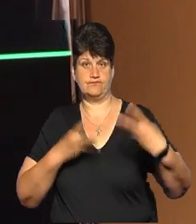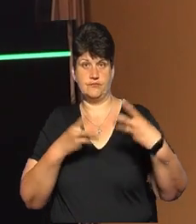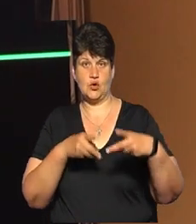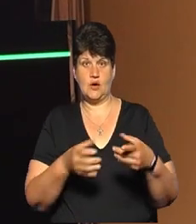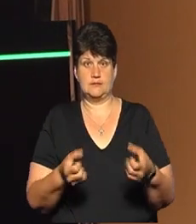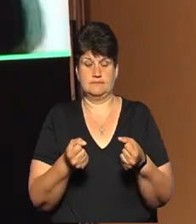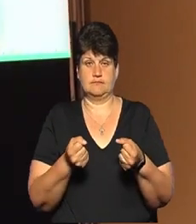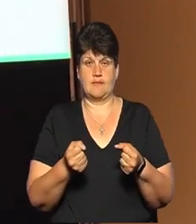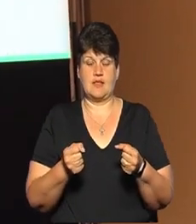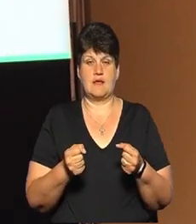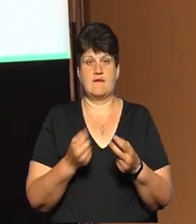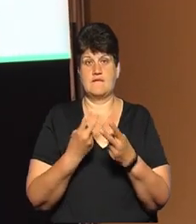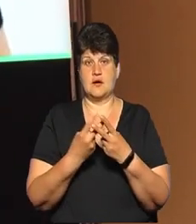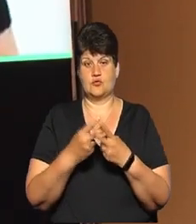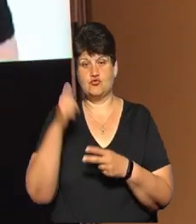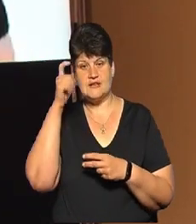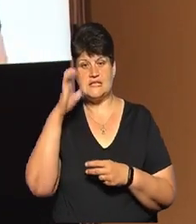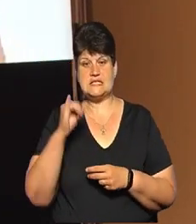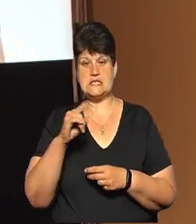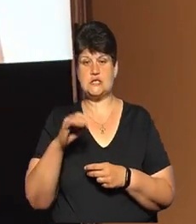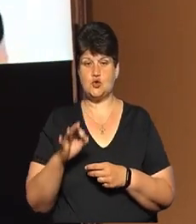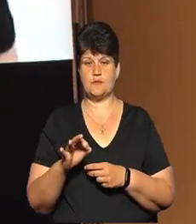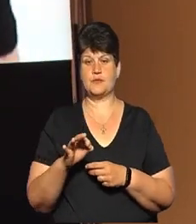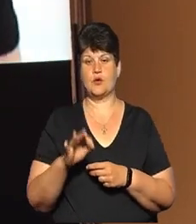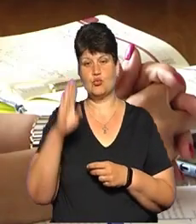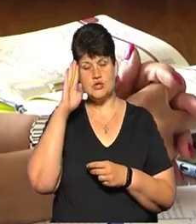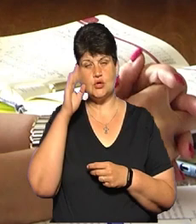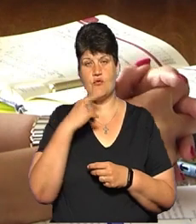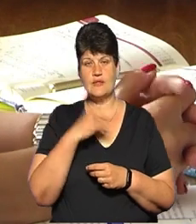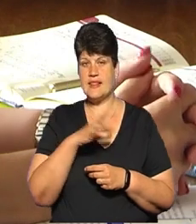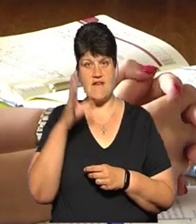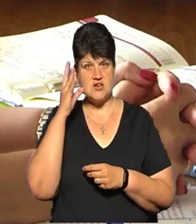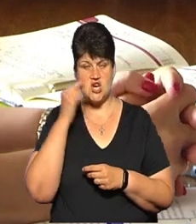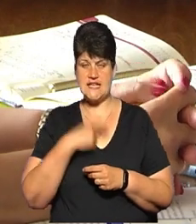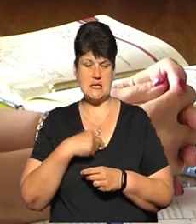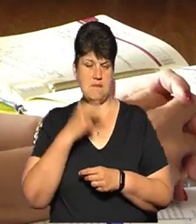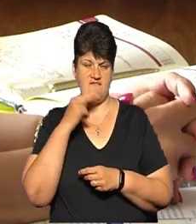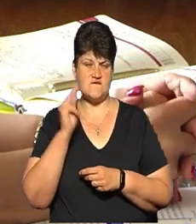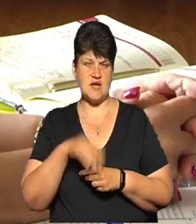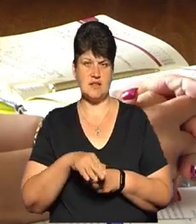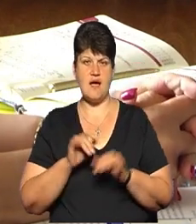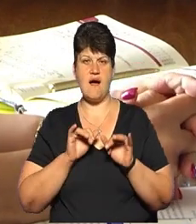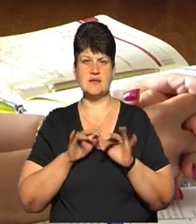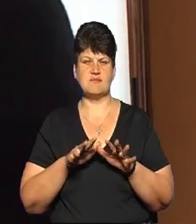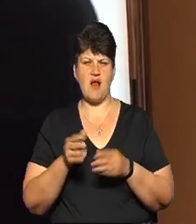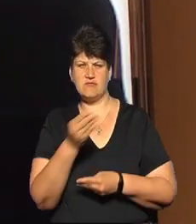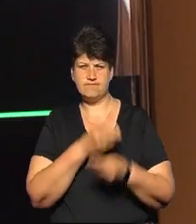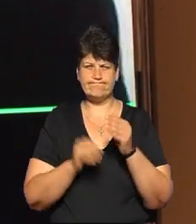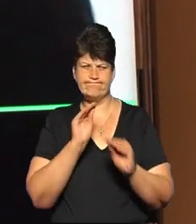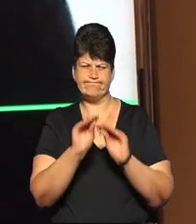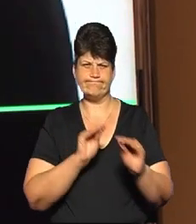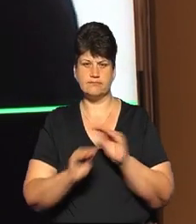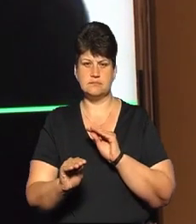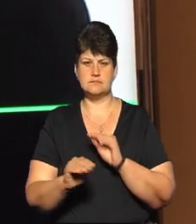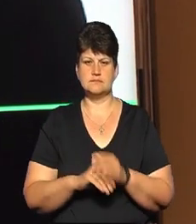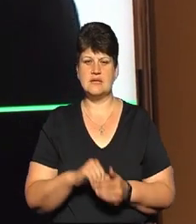під вартою в Чортківському СІЗО. Чоловік розповів, що не вважає себе винним, а справу проти нього сфабрикували. Саме